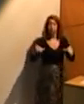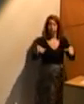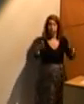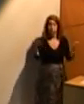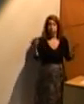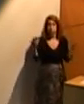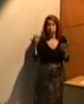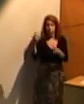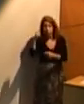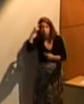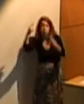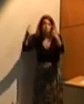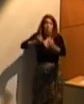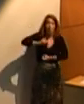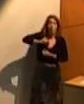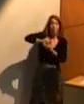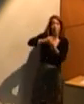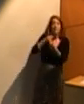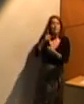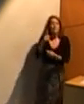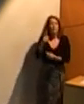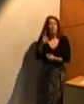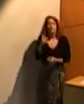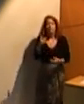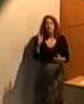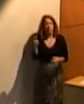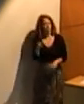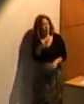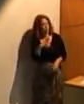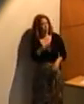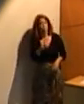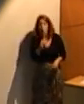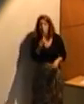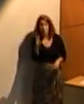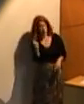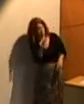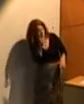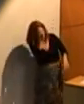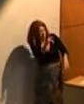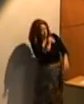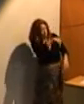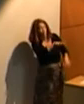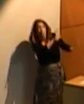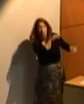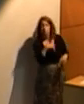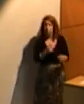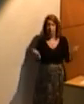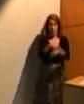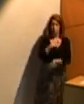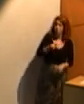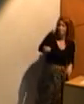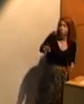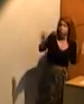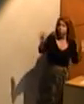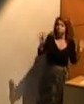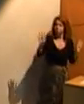sorte d'ignorance non pas idéologique c'était pas méchant c'est qu'on ne se connaissait pas tout simplement et là on voit de plus